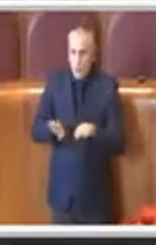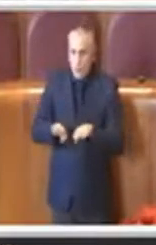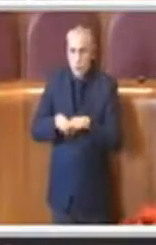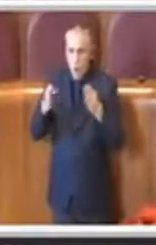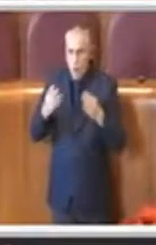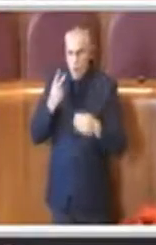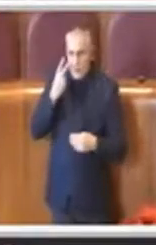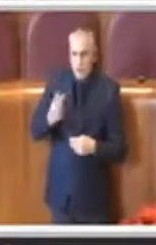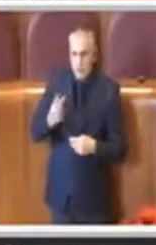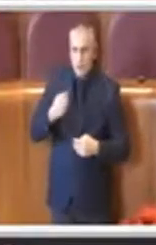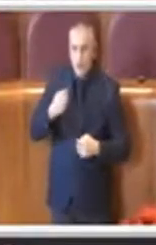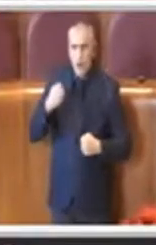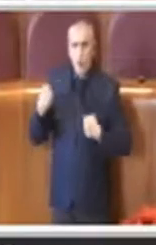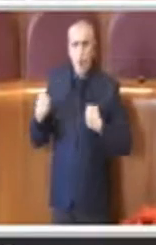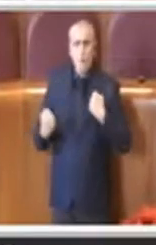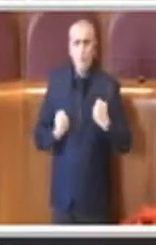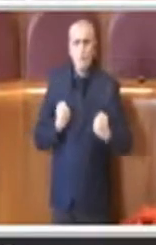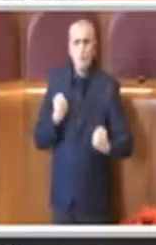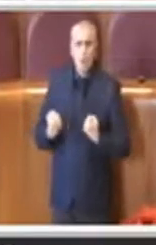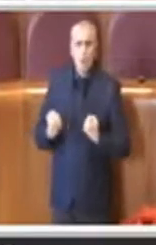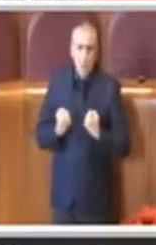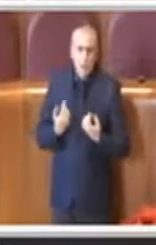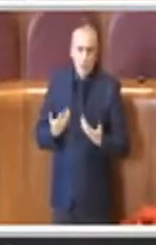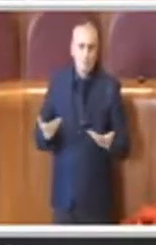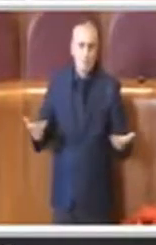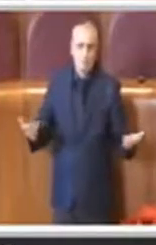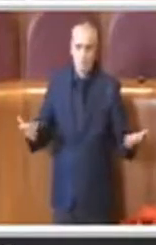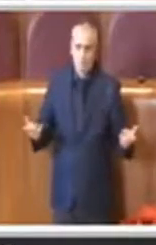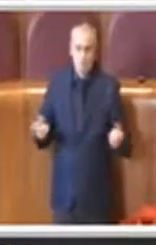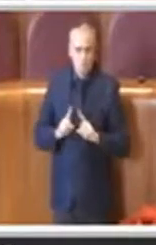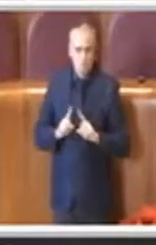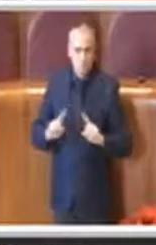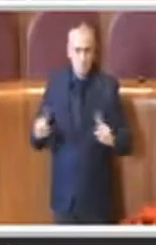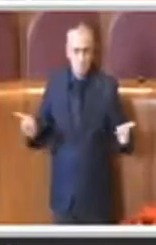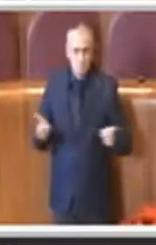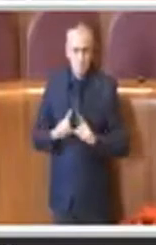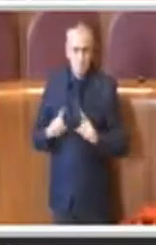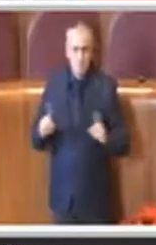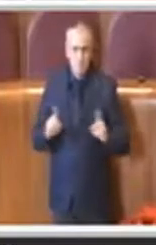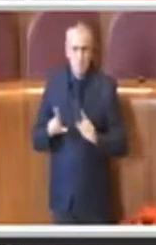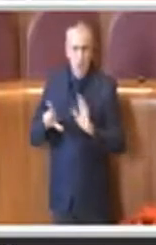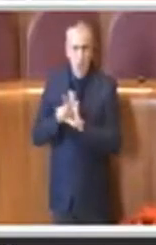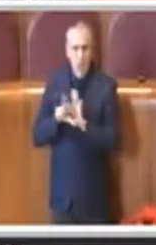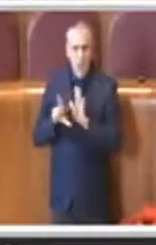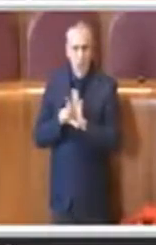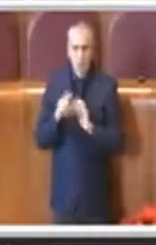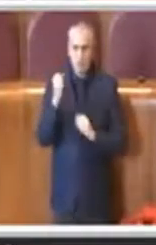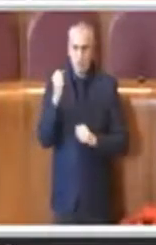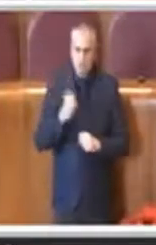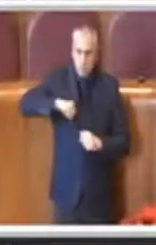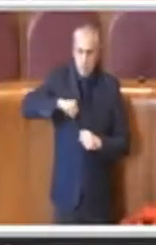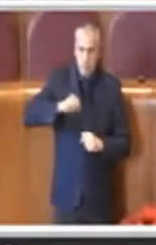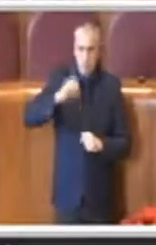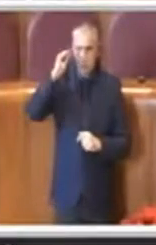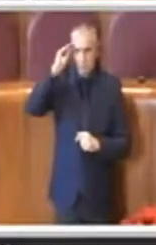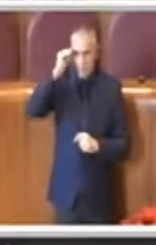diciamo, anche lo voglio dire, fuori dalla legge, e non a caso su tutti